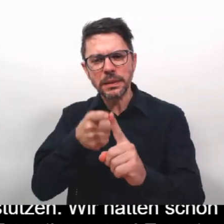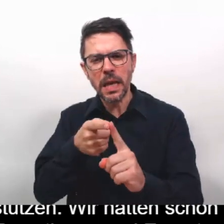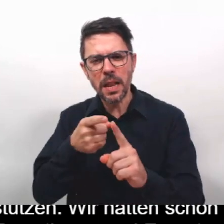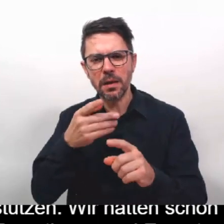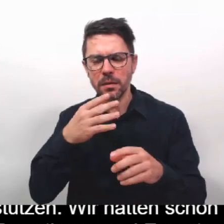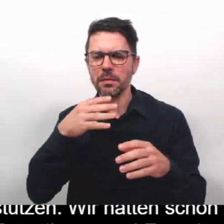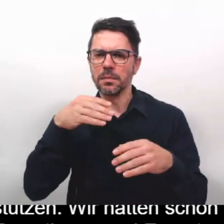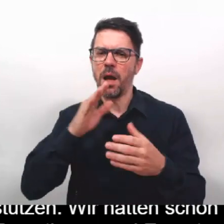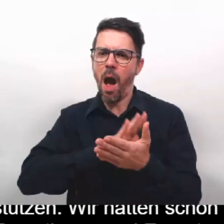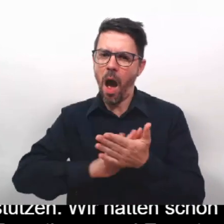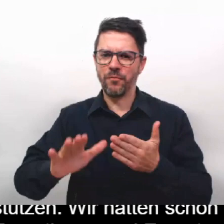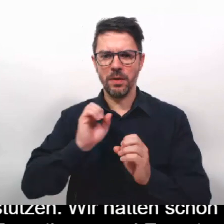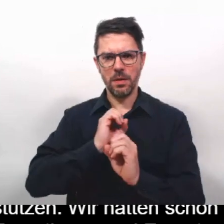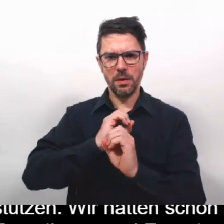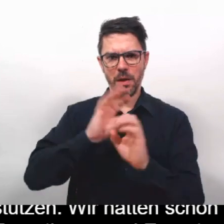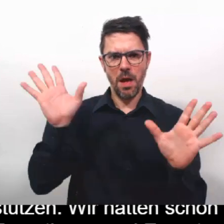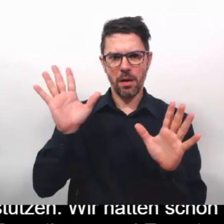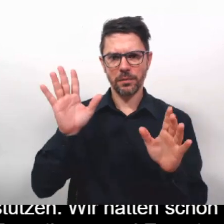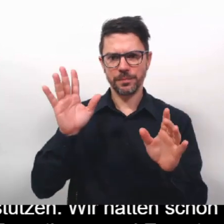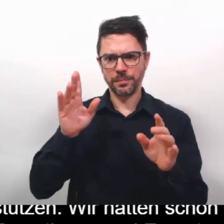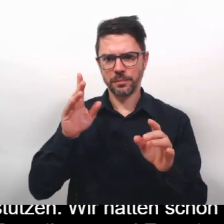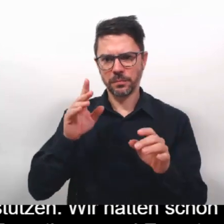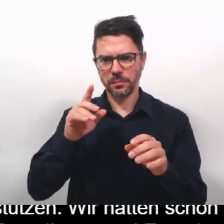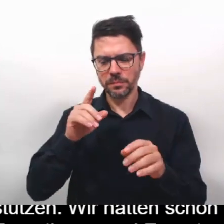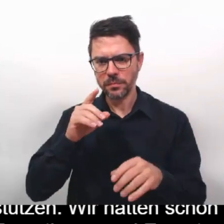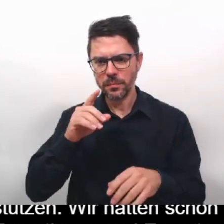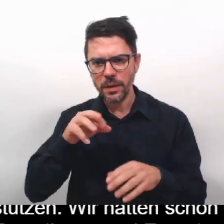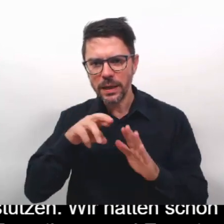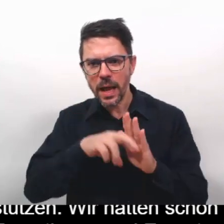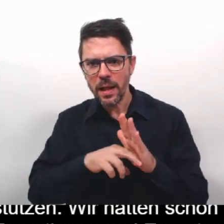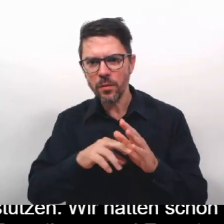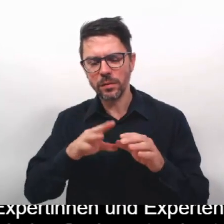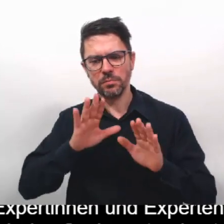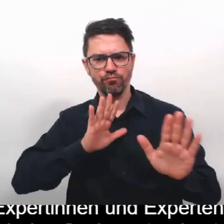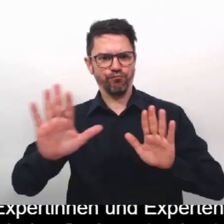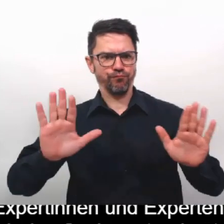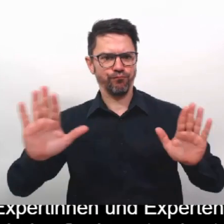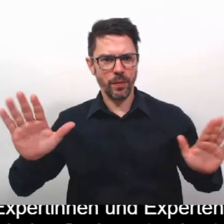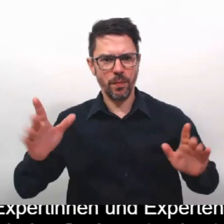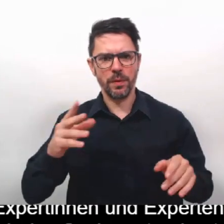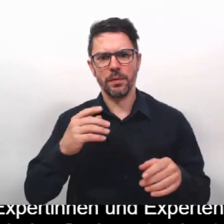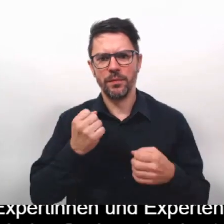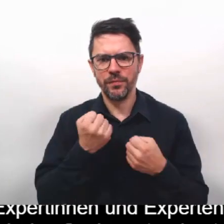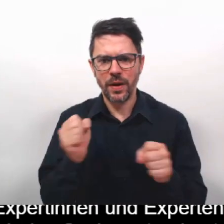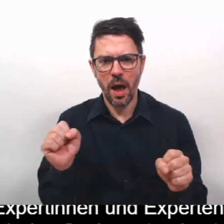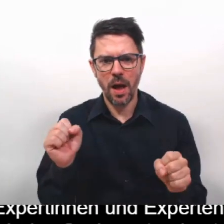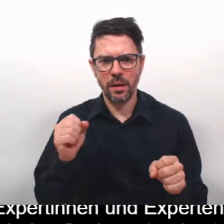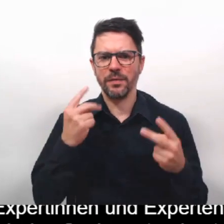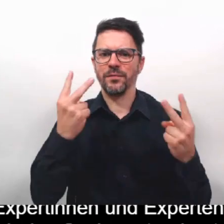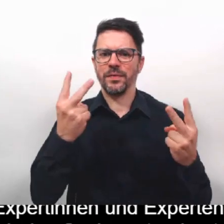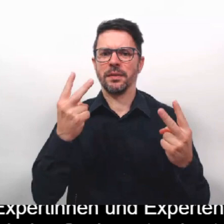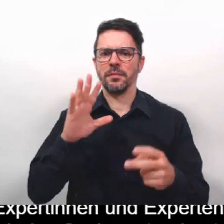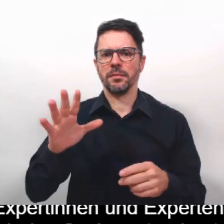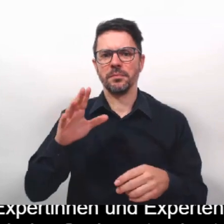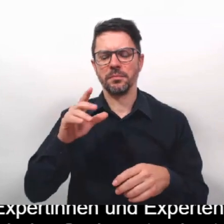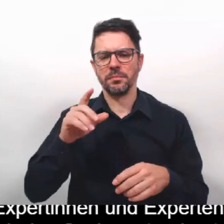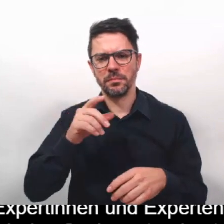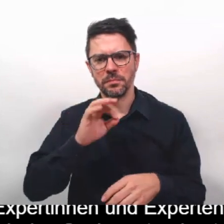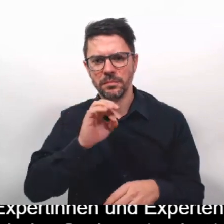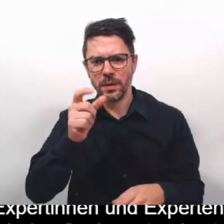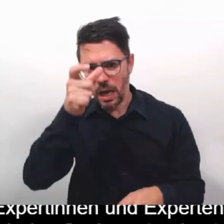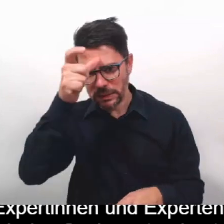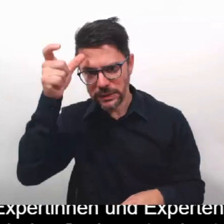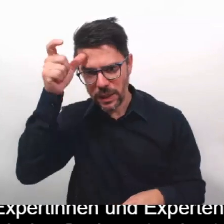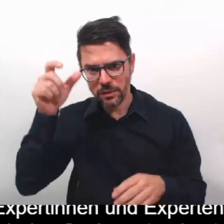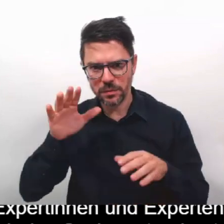berücksichtigen. Das will ich ausdrücklich sagen, die sogenannten Archideenfächer. Um die ein oder andere Sorge, die ich in der Landschaft schon wahrnehme, auch gleich aufzunehmen